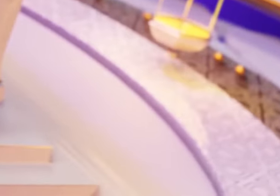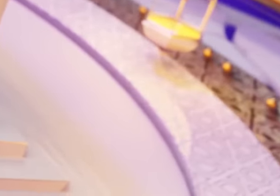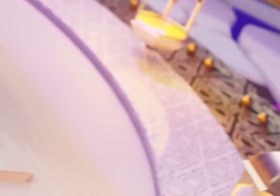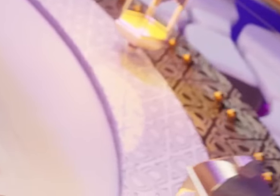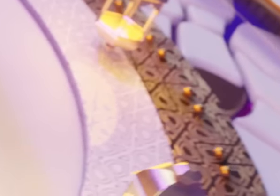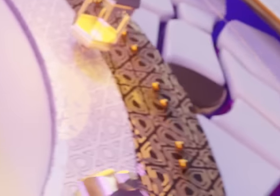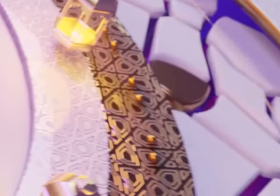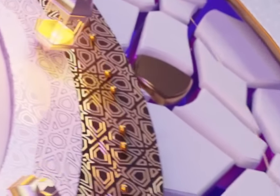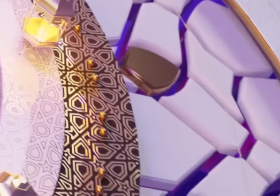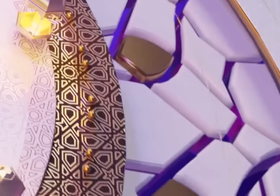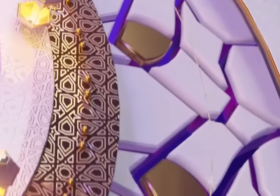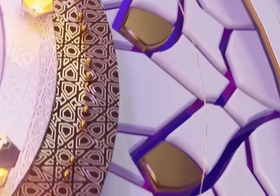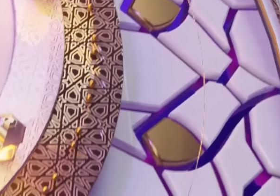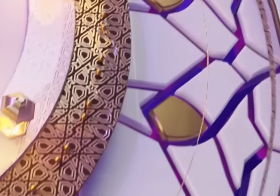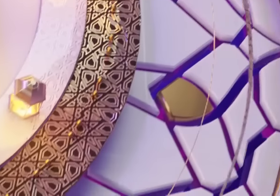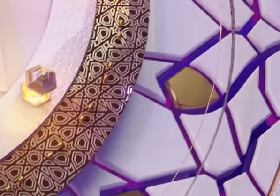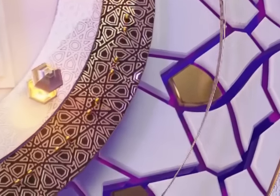رب